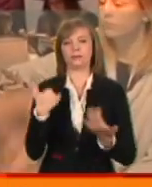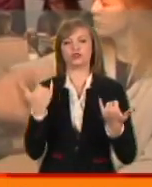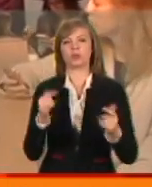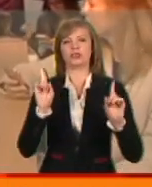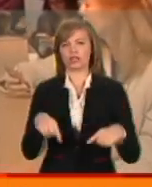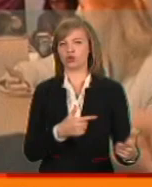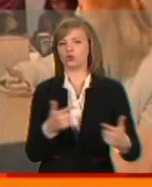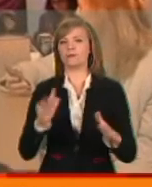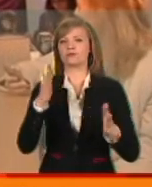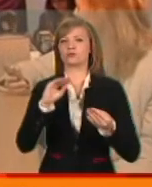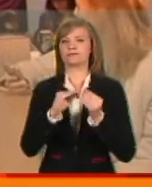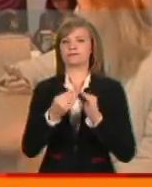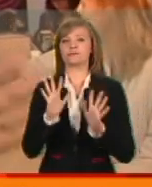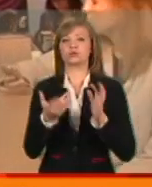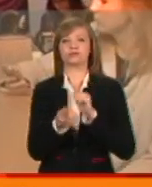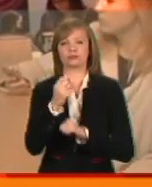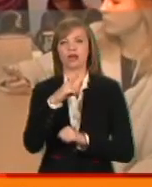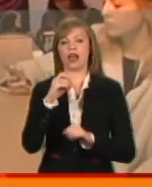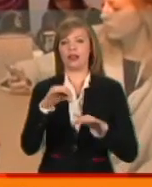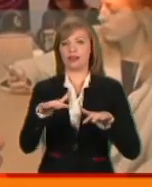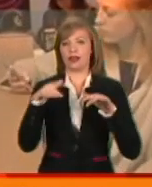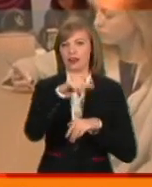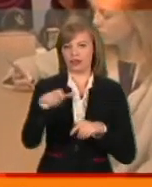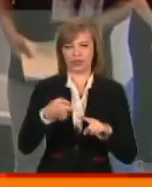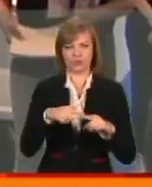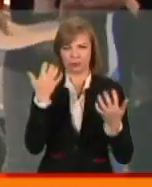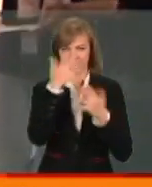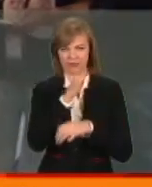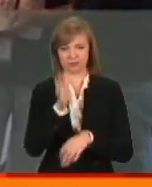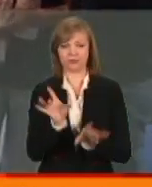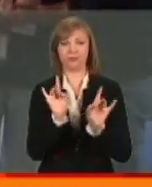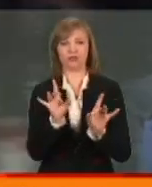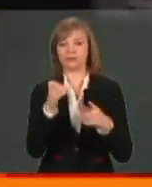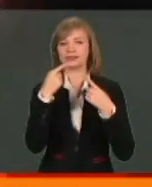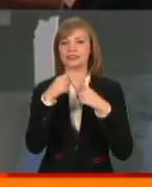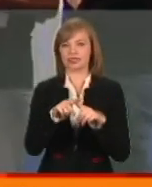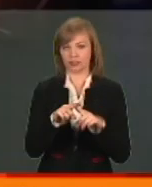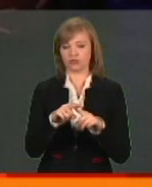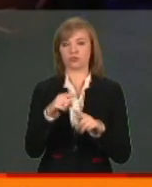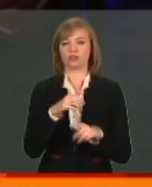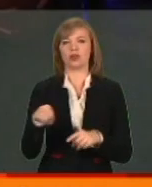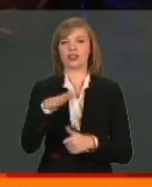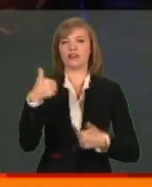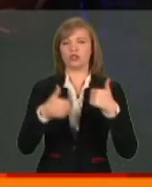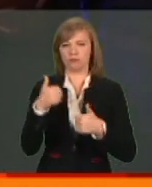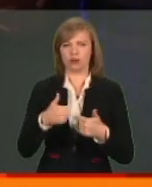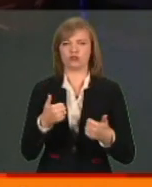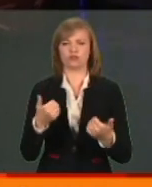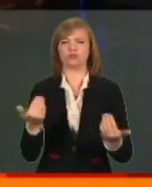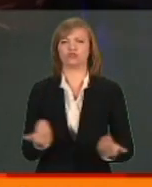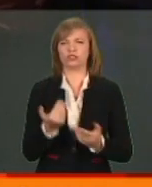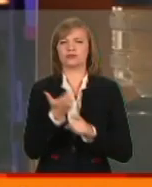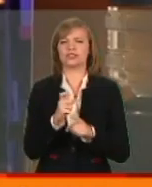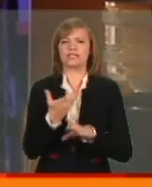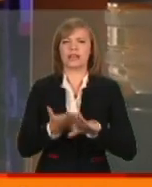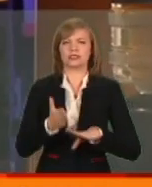теж готові до перешкод, що виникнуть. Однак глядач цього не побачить. Розповідає, з технічної точки зору Євробачення – живий,